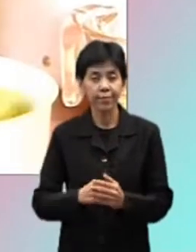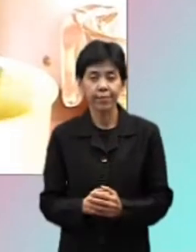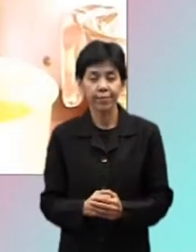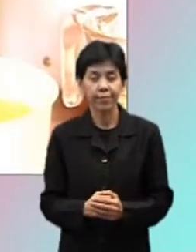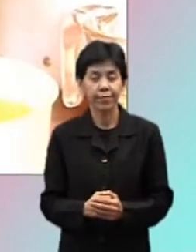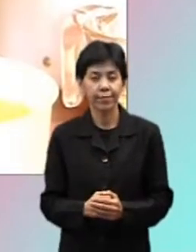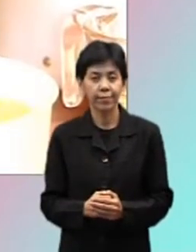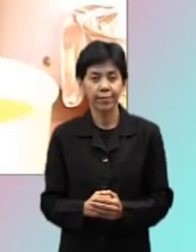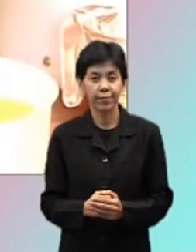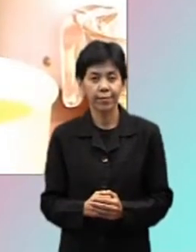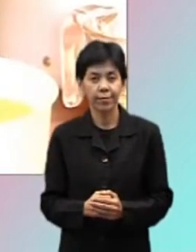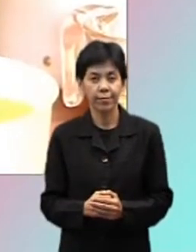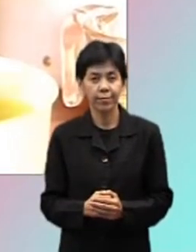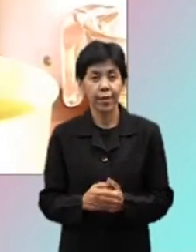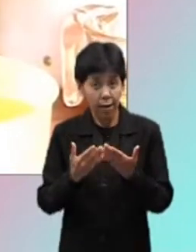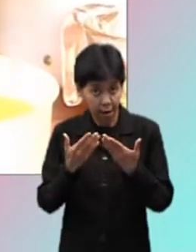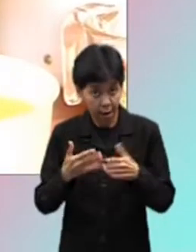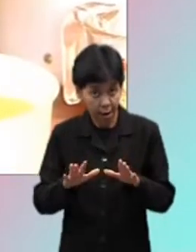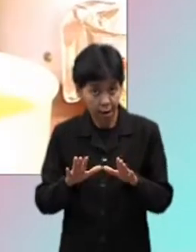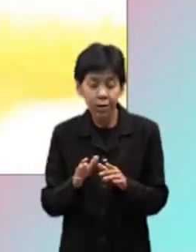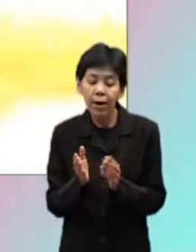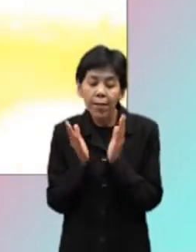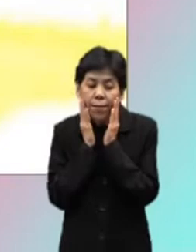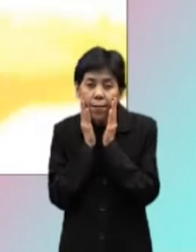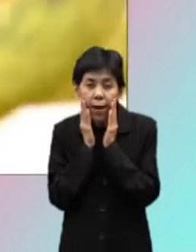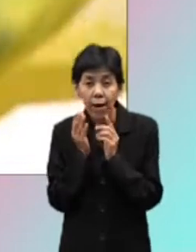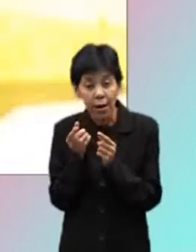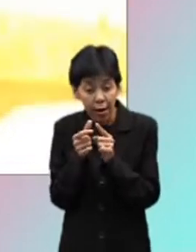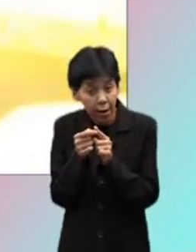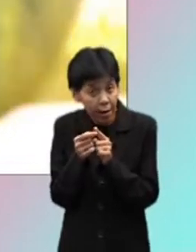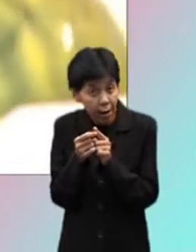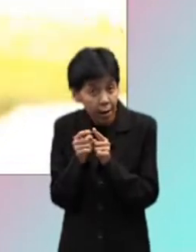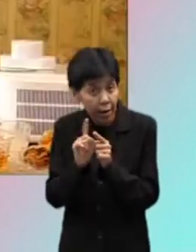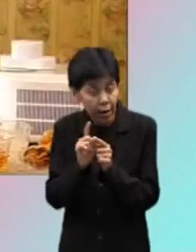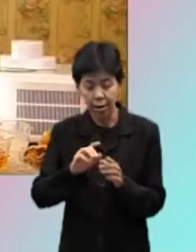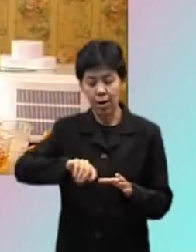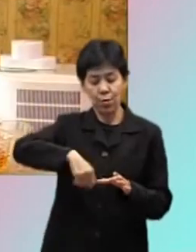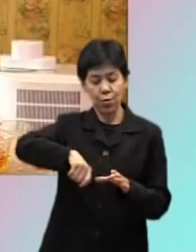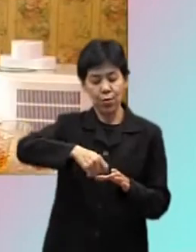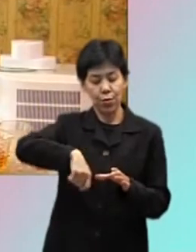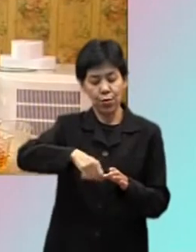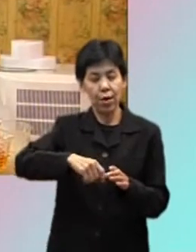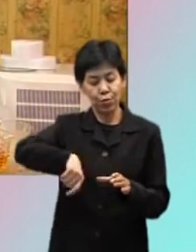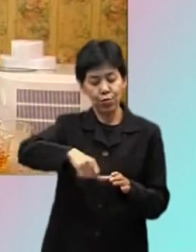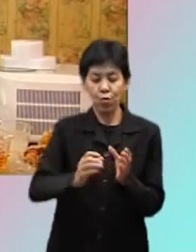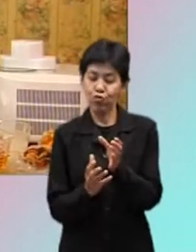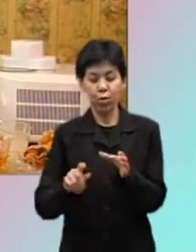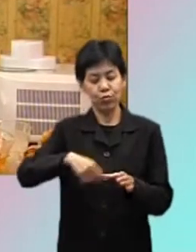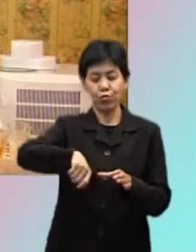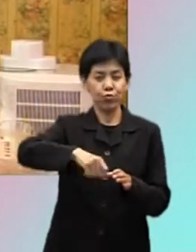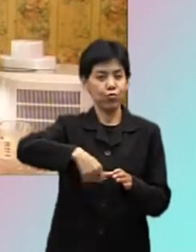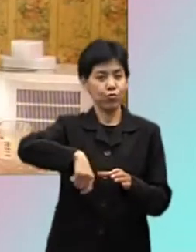แล้วหลังจากนั้นเนี่ยเราก็ผสมแป้งข้าวโพดลงไปในดอกสโนที่เราปั่นเรียบร้